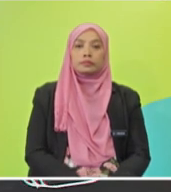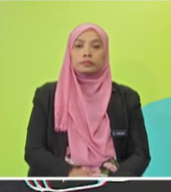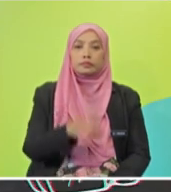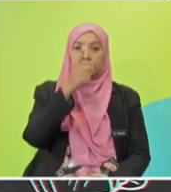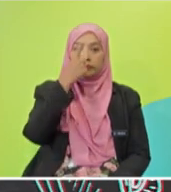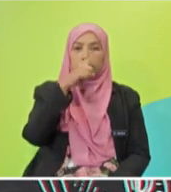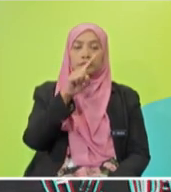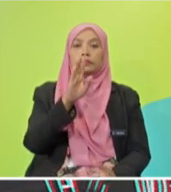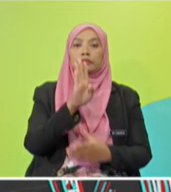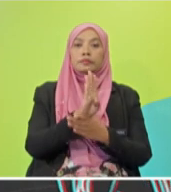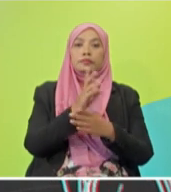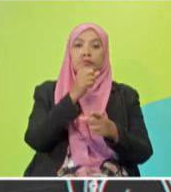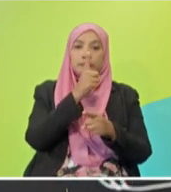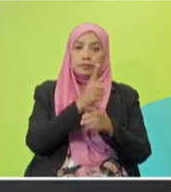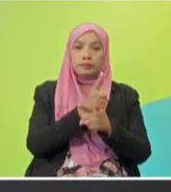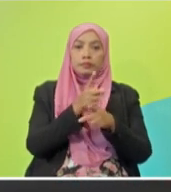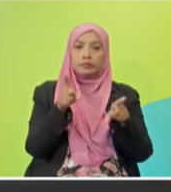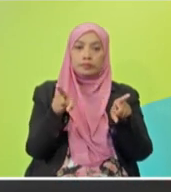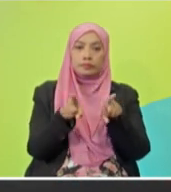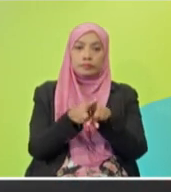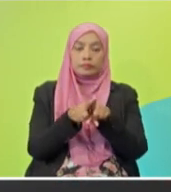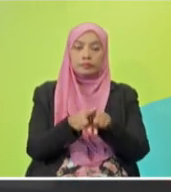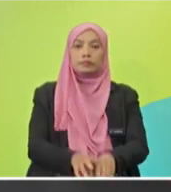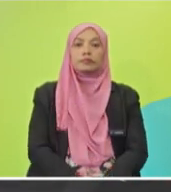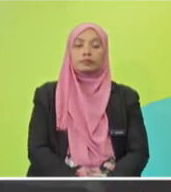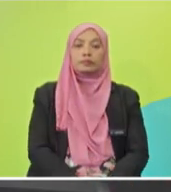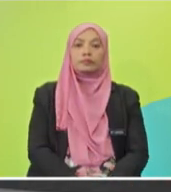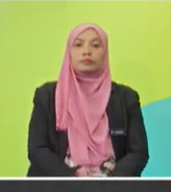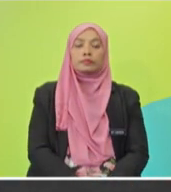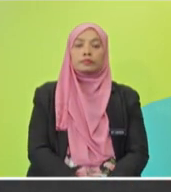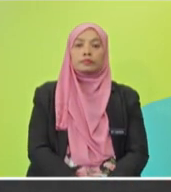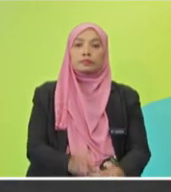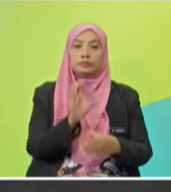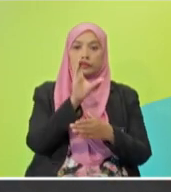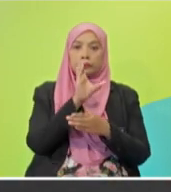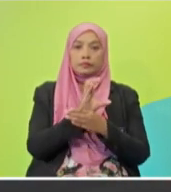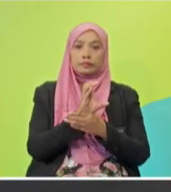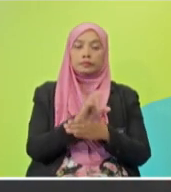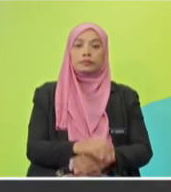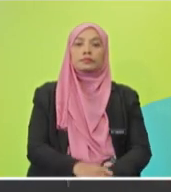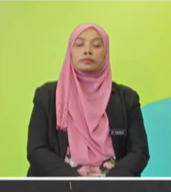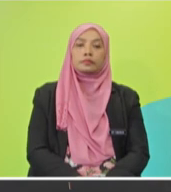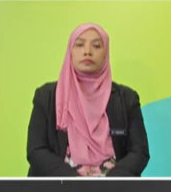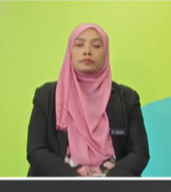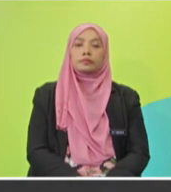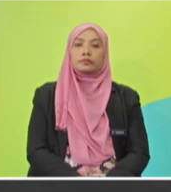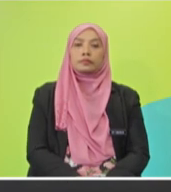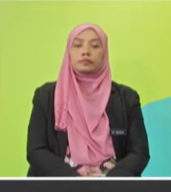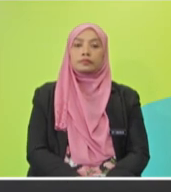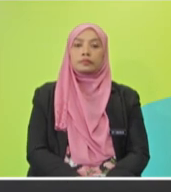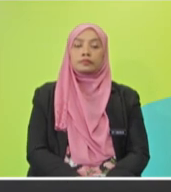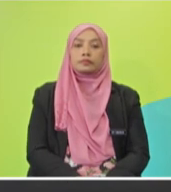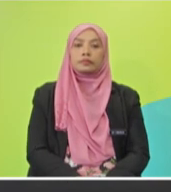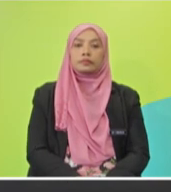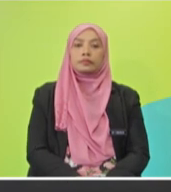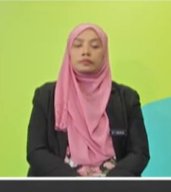Setara. Okey. Yang ke C Okey, 18 kita bahagikan dengan